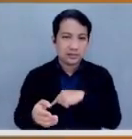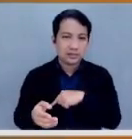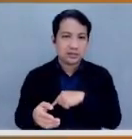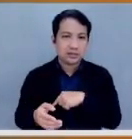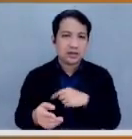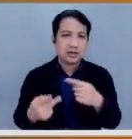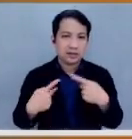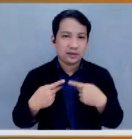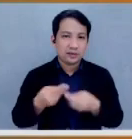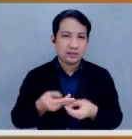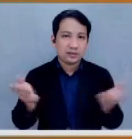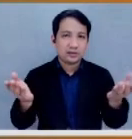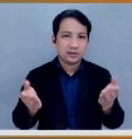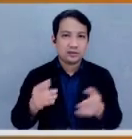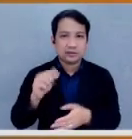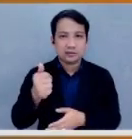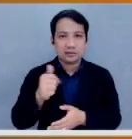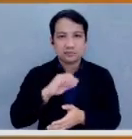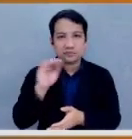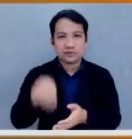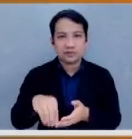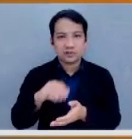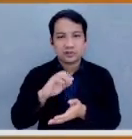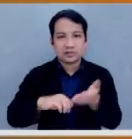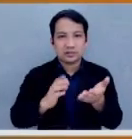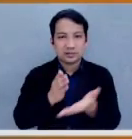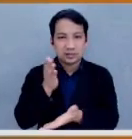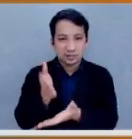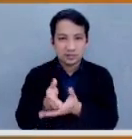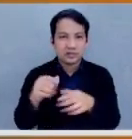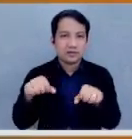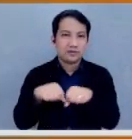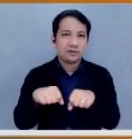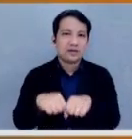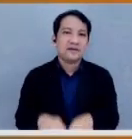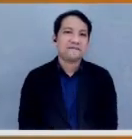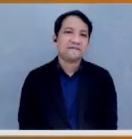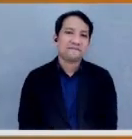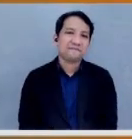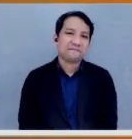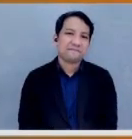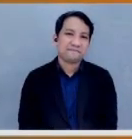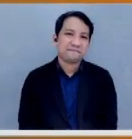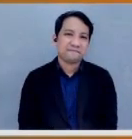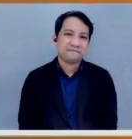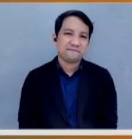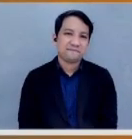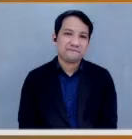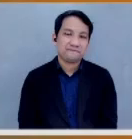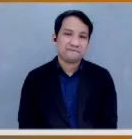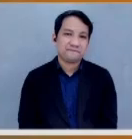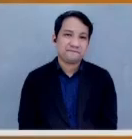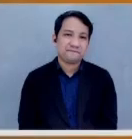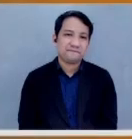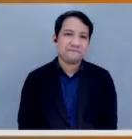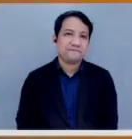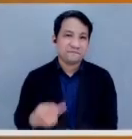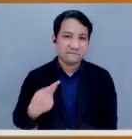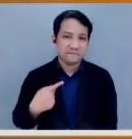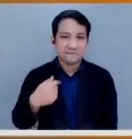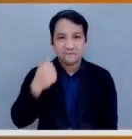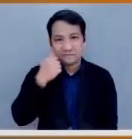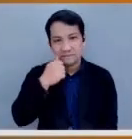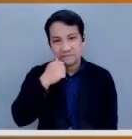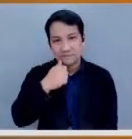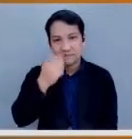Magbibigay po kami ng 10% off sa lahat ng pupunta sa store. Wow! Sa store lang po. May lady shoes? Tapa, meron din naman po, pero konti pa